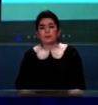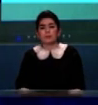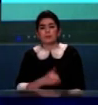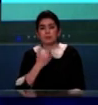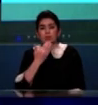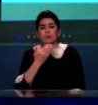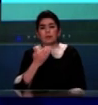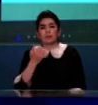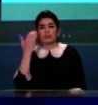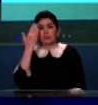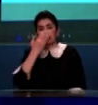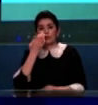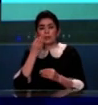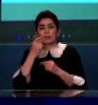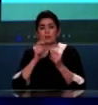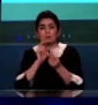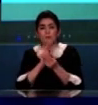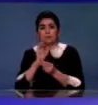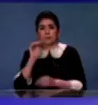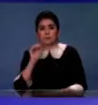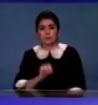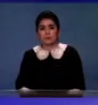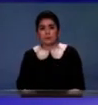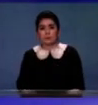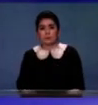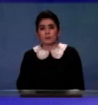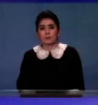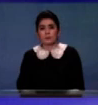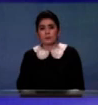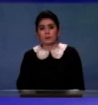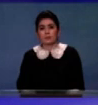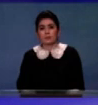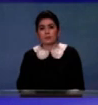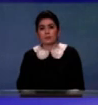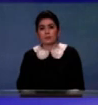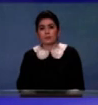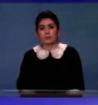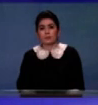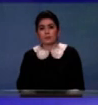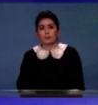Sizlar bilan ekran orqali yana ko'rishguncha xayr. Sog' va salomat bo'ling.